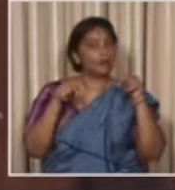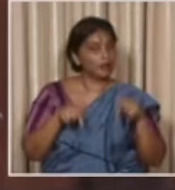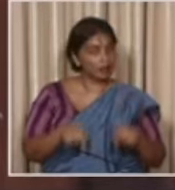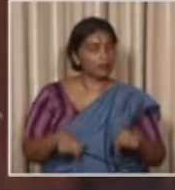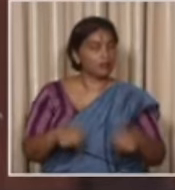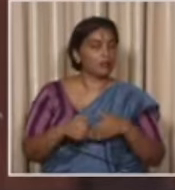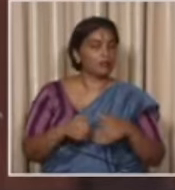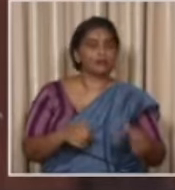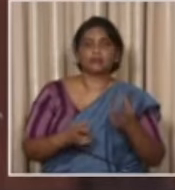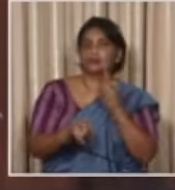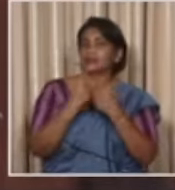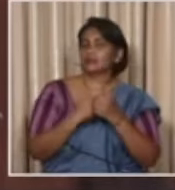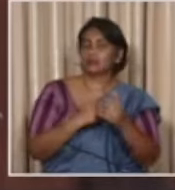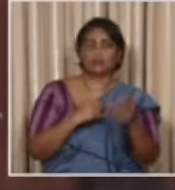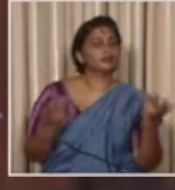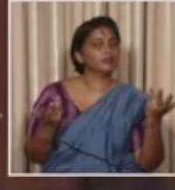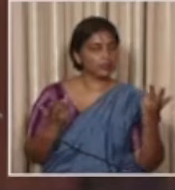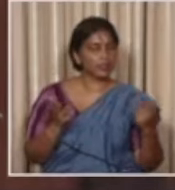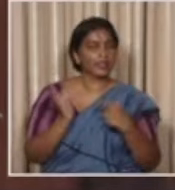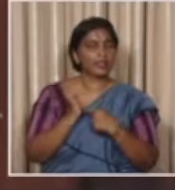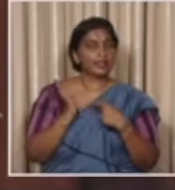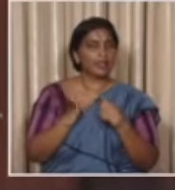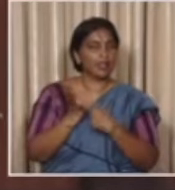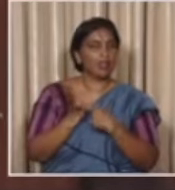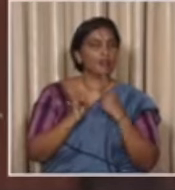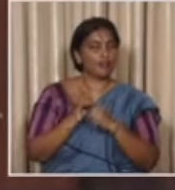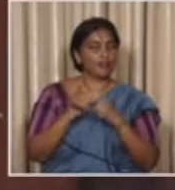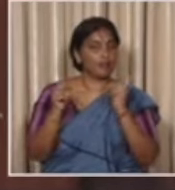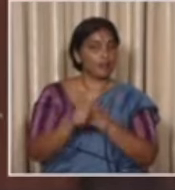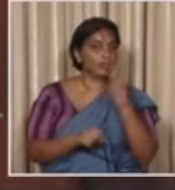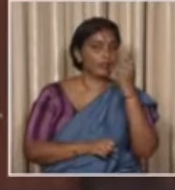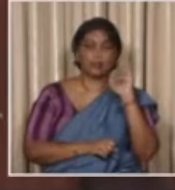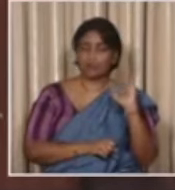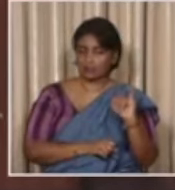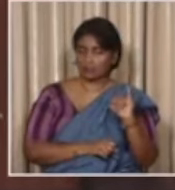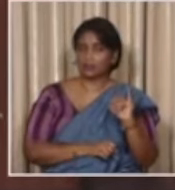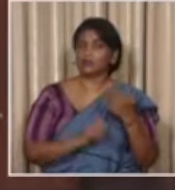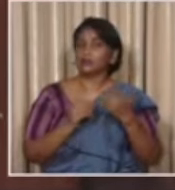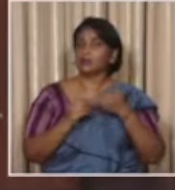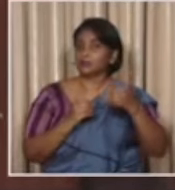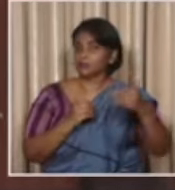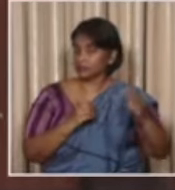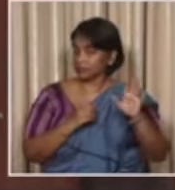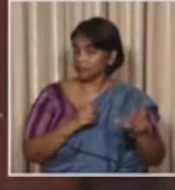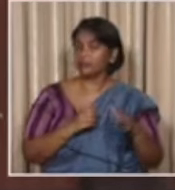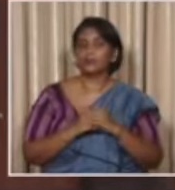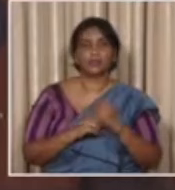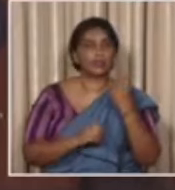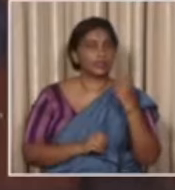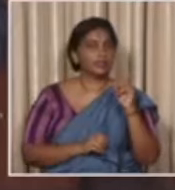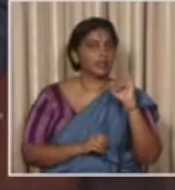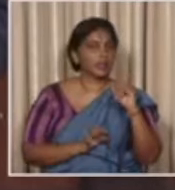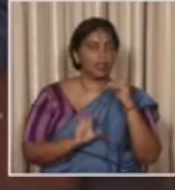අද වෙනතුරු කිසිම පරීක්ෂණයක් ආරම්භ කරලා නැහැ. මේ TRO එකේ මරපු කට්ටිය මේ 2006 එතනින් එහාට අපි බැලුවොත් එහෙම